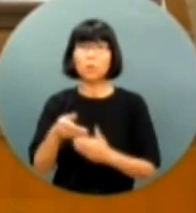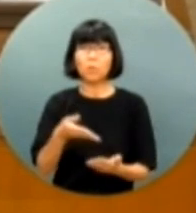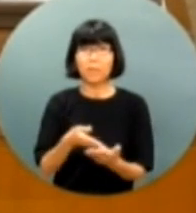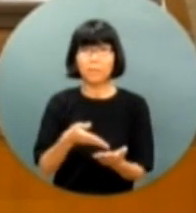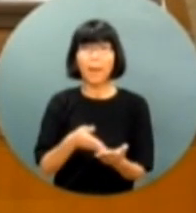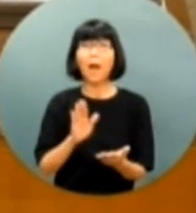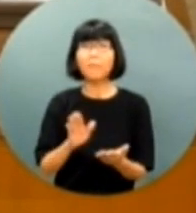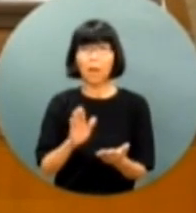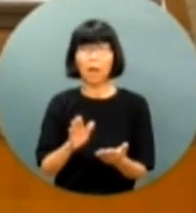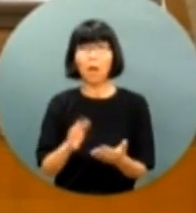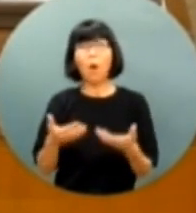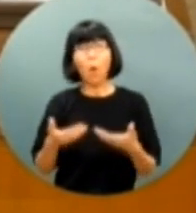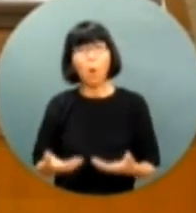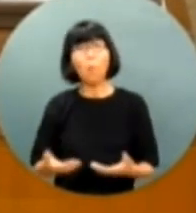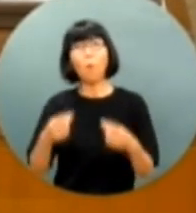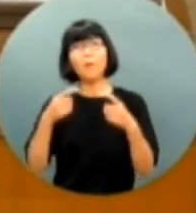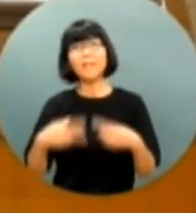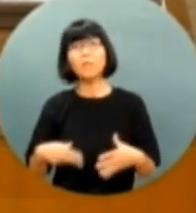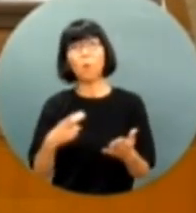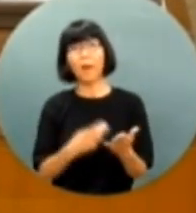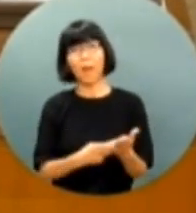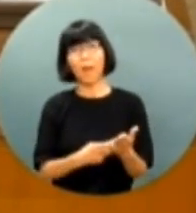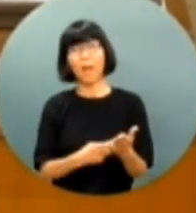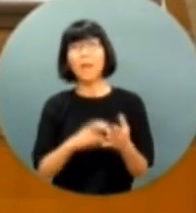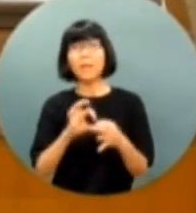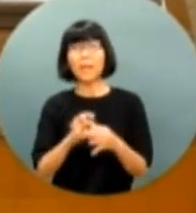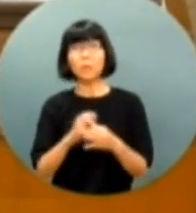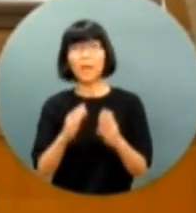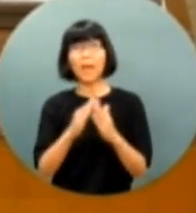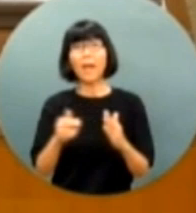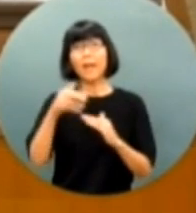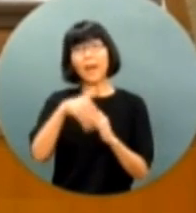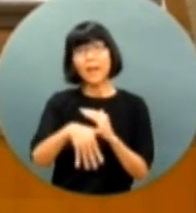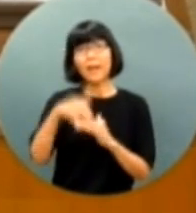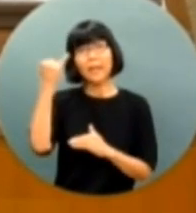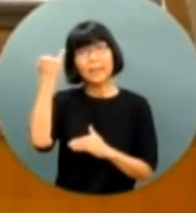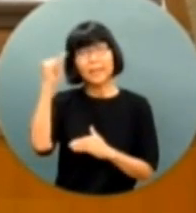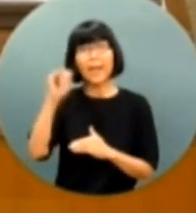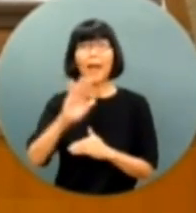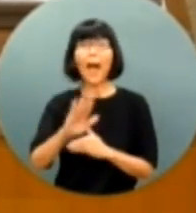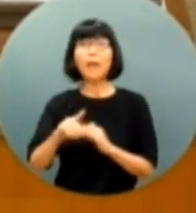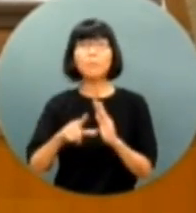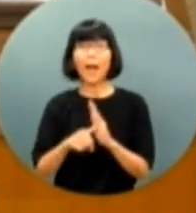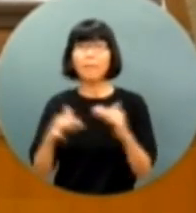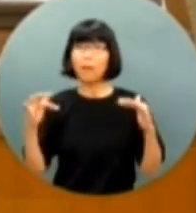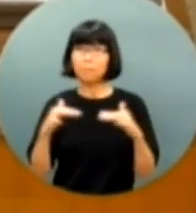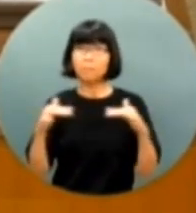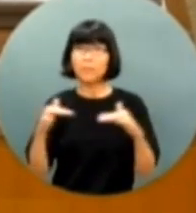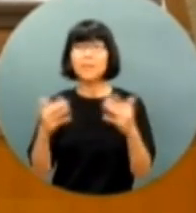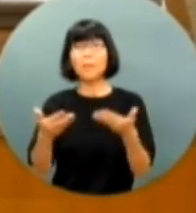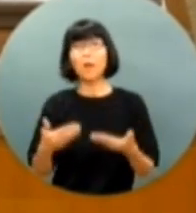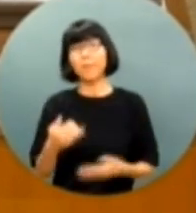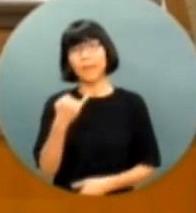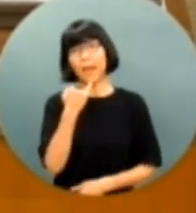ある条例でございますので、ぜひ議会の各会派でご意見があればですね、議論していただければというふうに思います。私